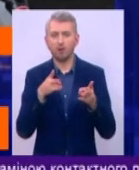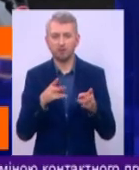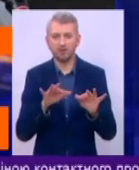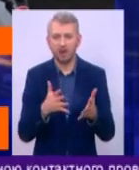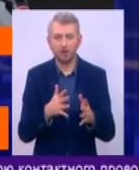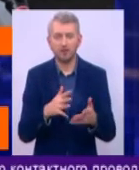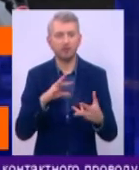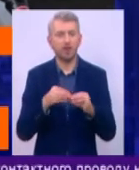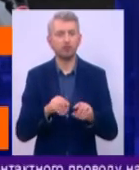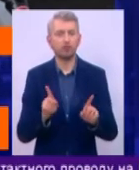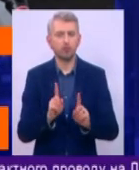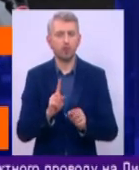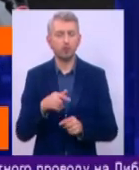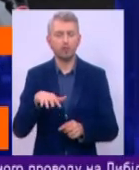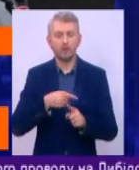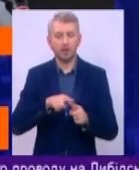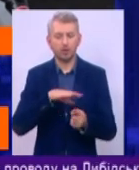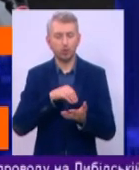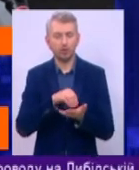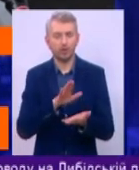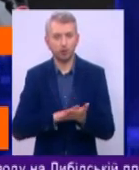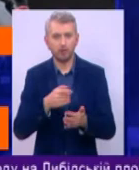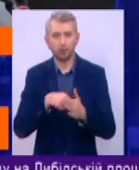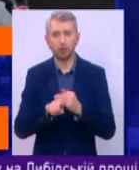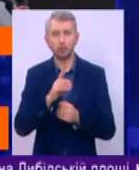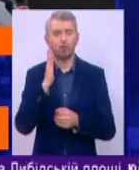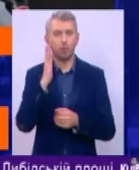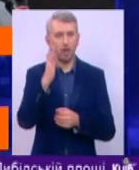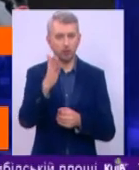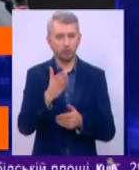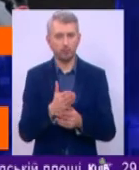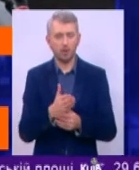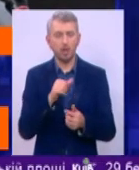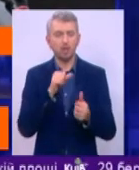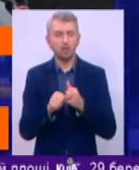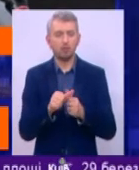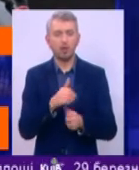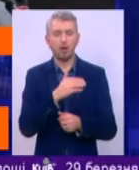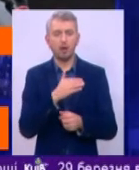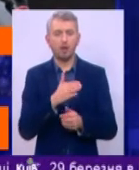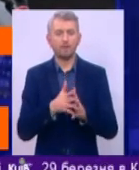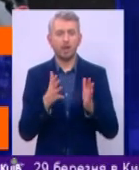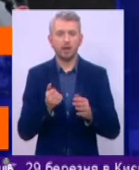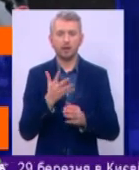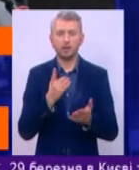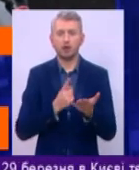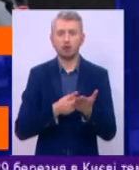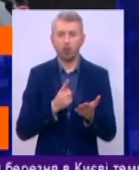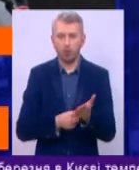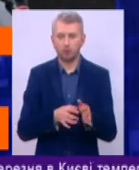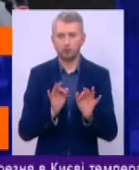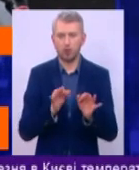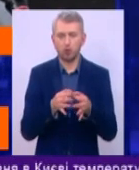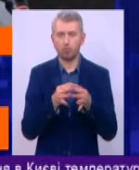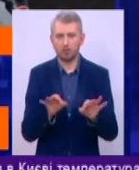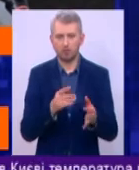внаслідок чого, щоб все це було зафіксовано, тому що в подальшому саме велика кількість доказів, належних,